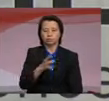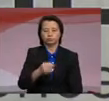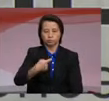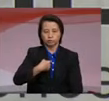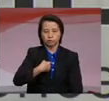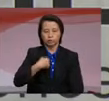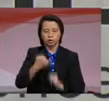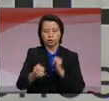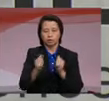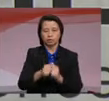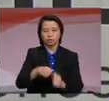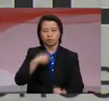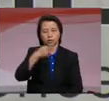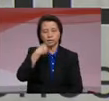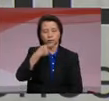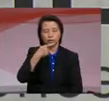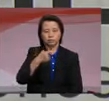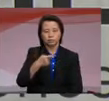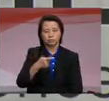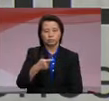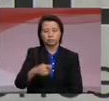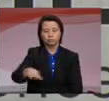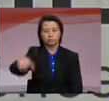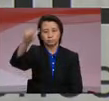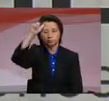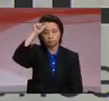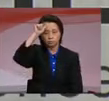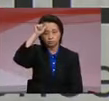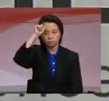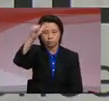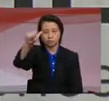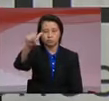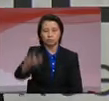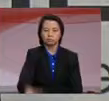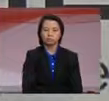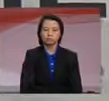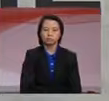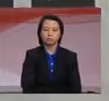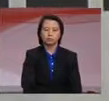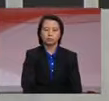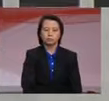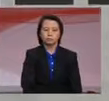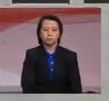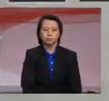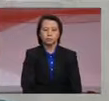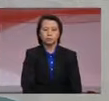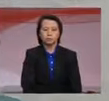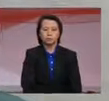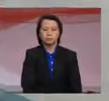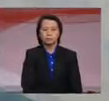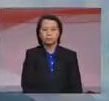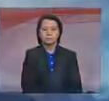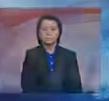saya akhiri dengan lafaz Assalamualaikum warahmatullahi taala wabarakatuh.